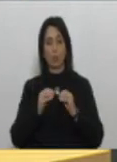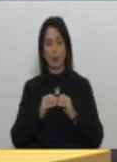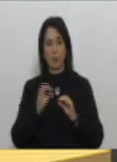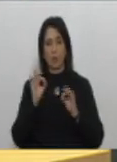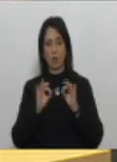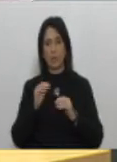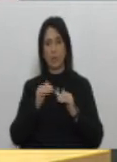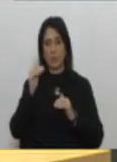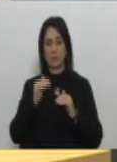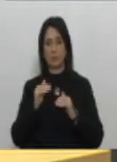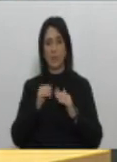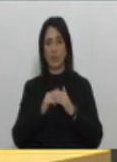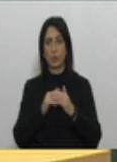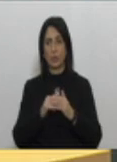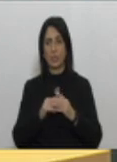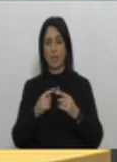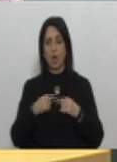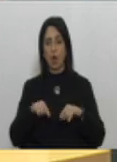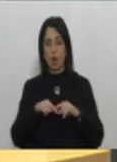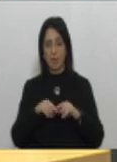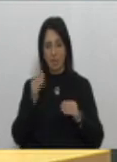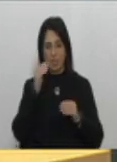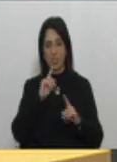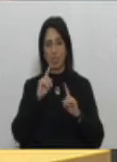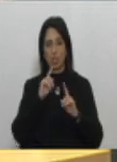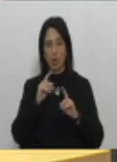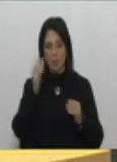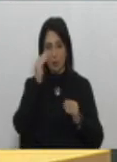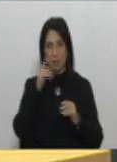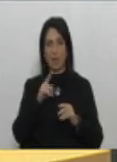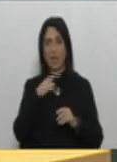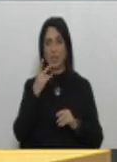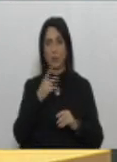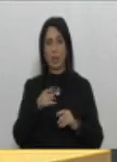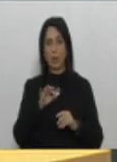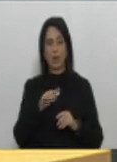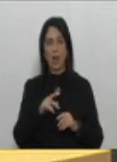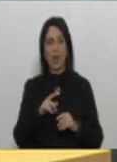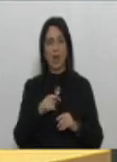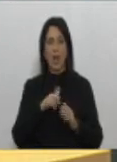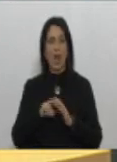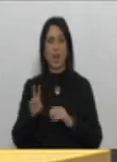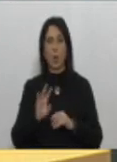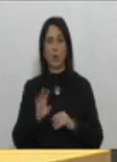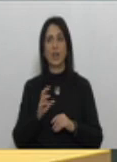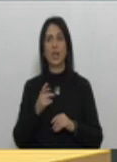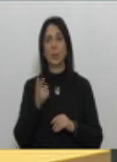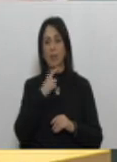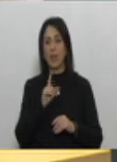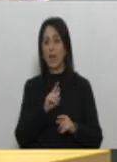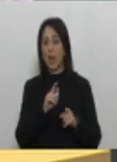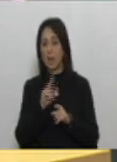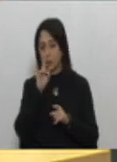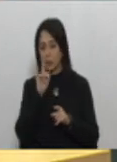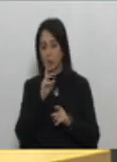უნდა, საკომიტეტო მსჯელობა იქნება, პლენარულზე მსჯელობა იქნება, რა თქმა უნდა, ამას არავინ არ გაურბის. და კი ბატონო, თუ რამე